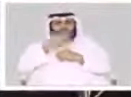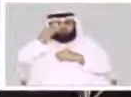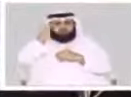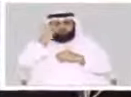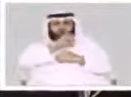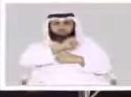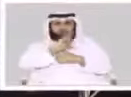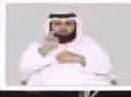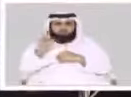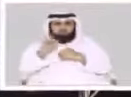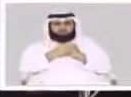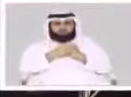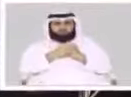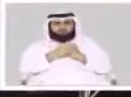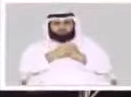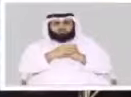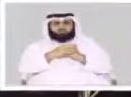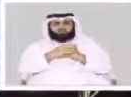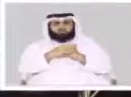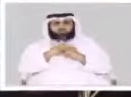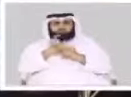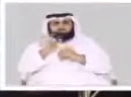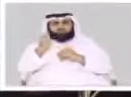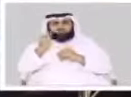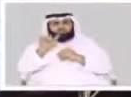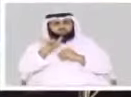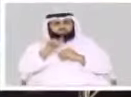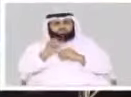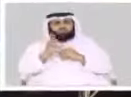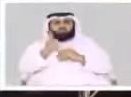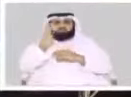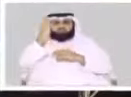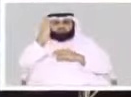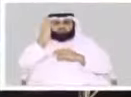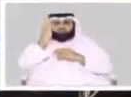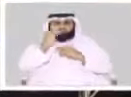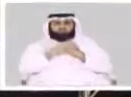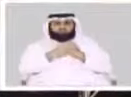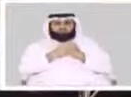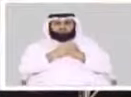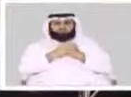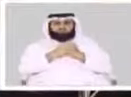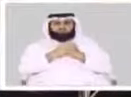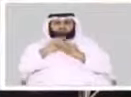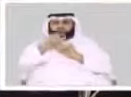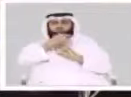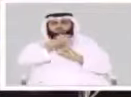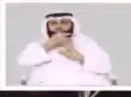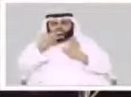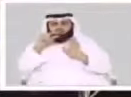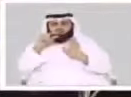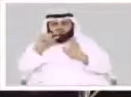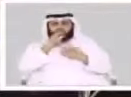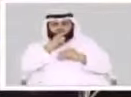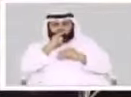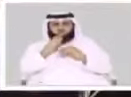ويعني قصة ابني آدم بسطت في هذه السورة، وكيف